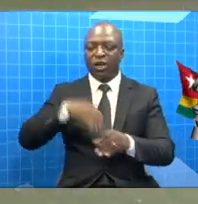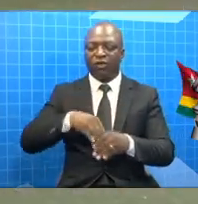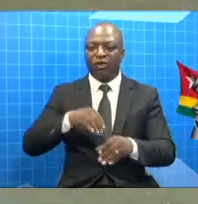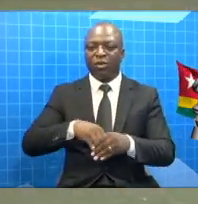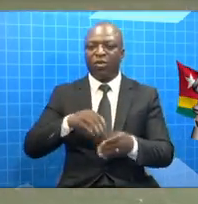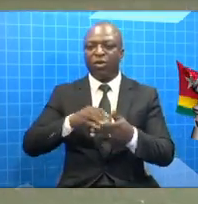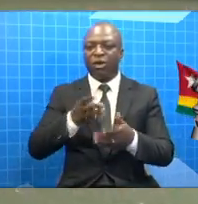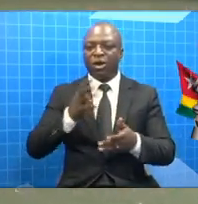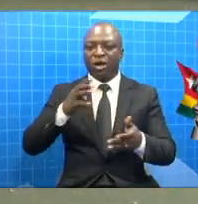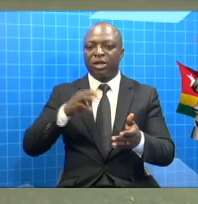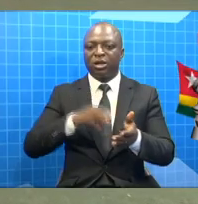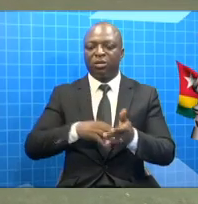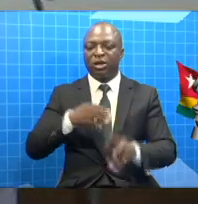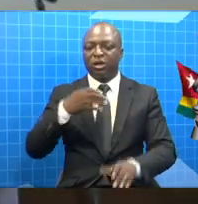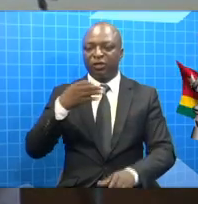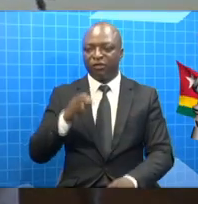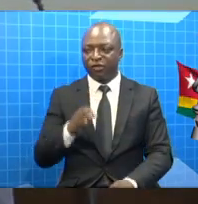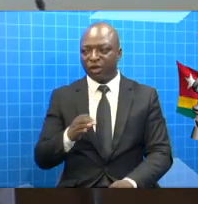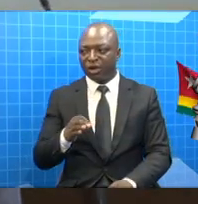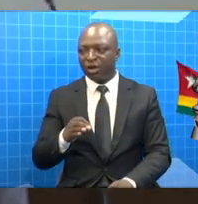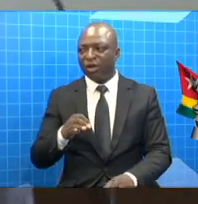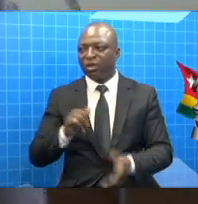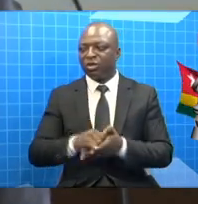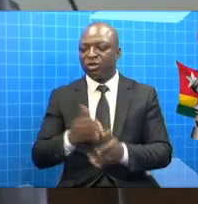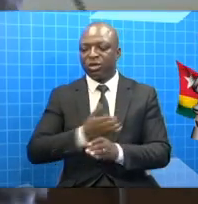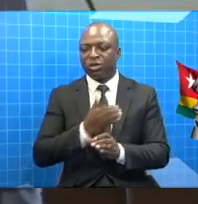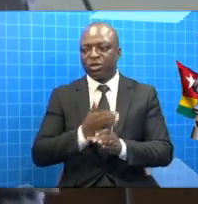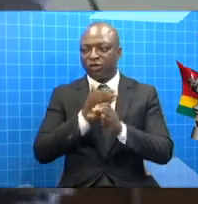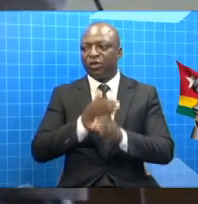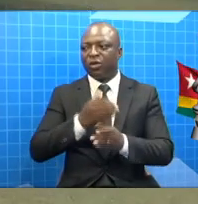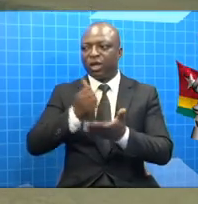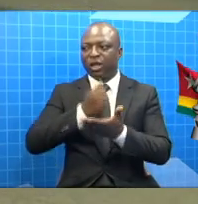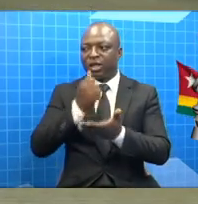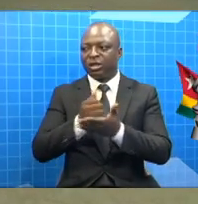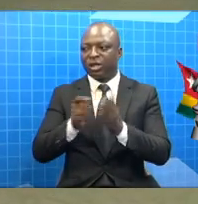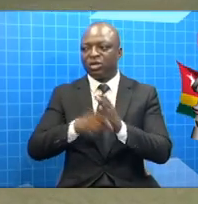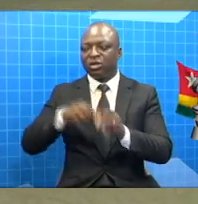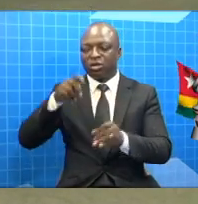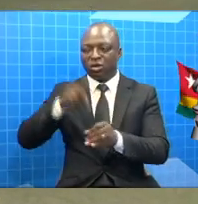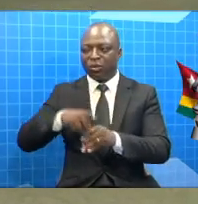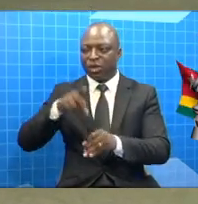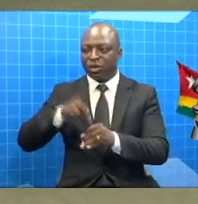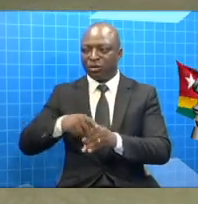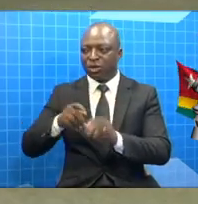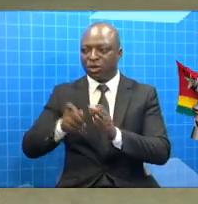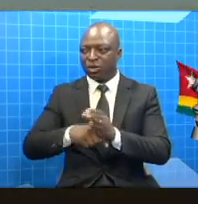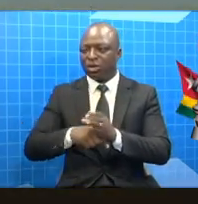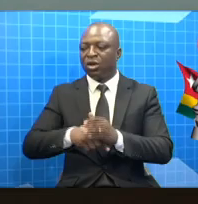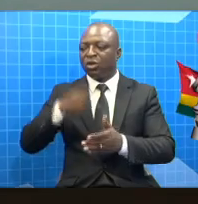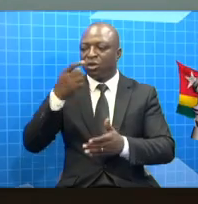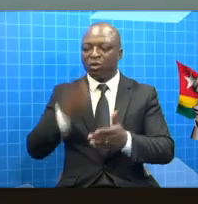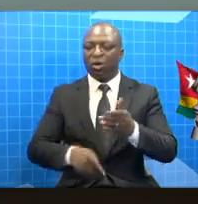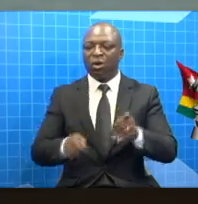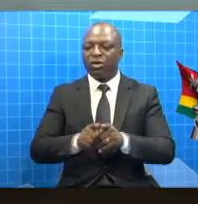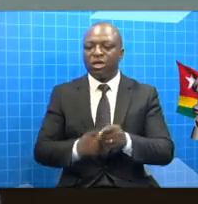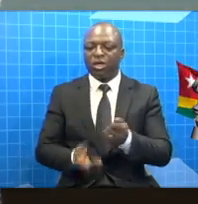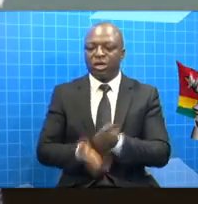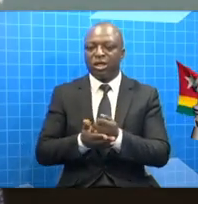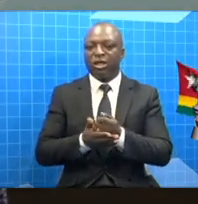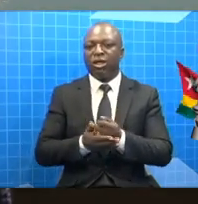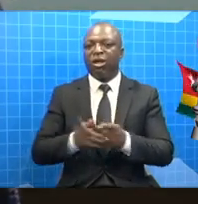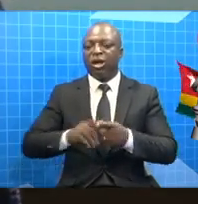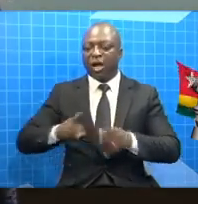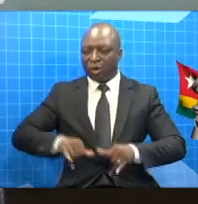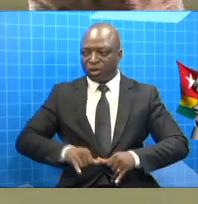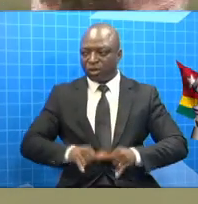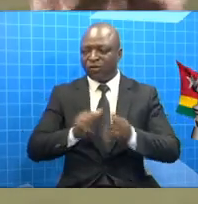de 400 000 francs CFA, un trophée et une attestation de participation. De quoi les galvaniser à perpétuer